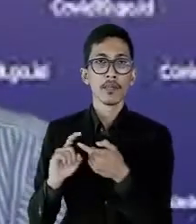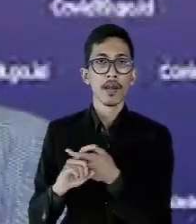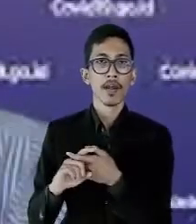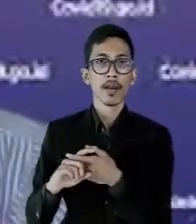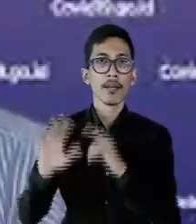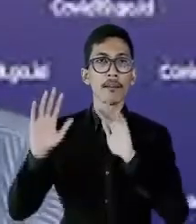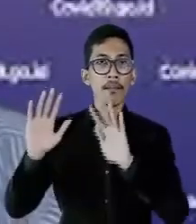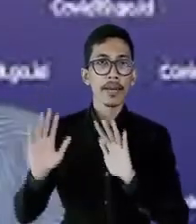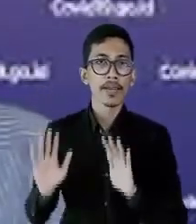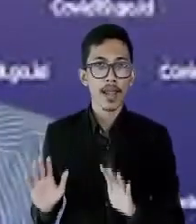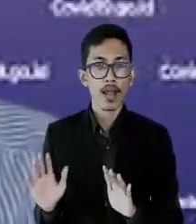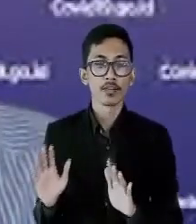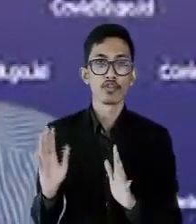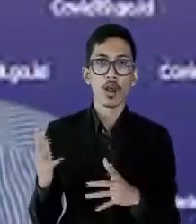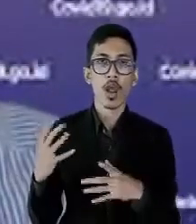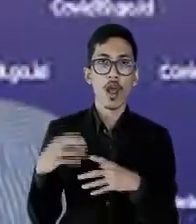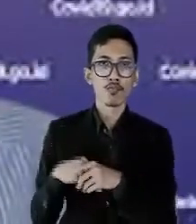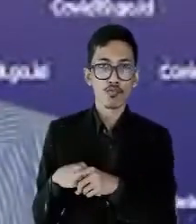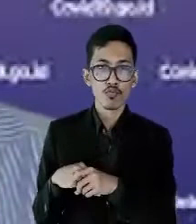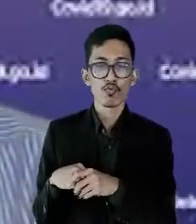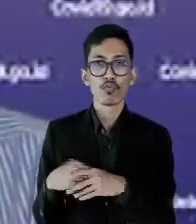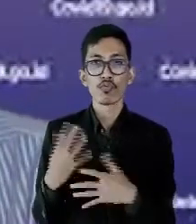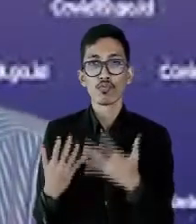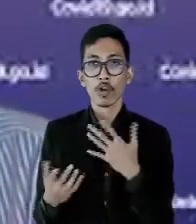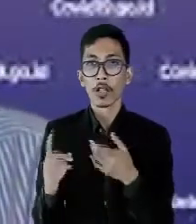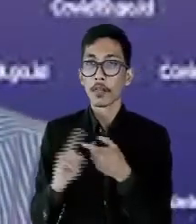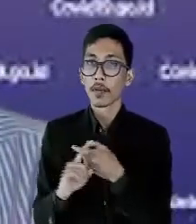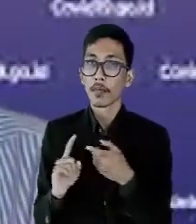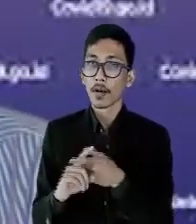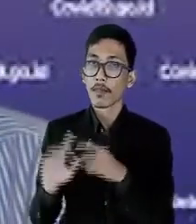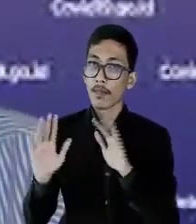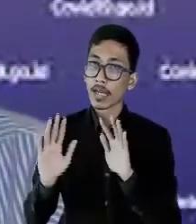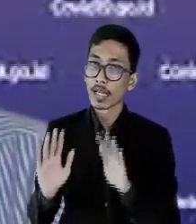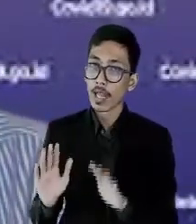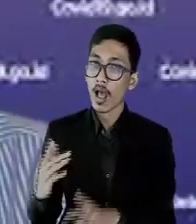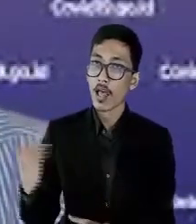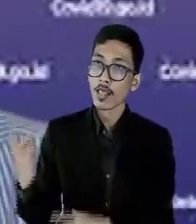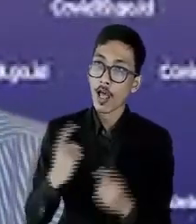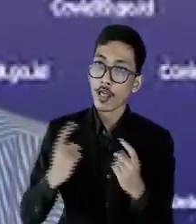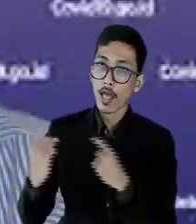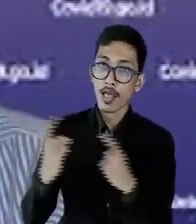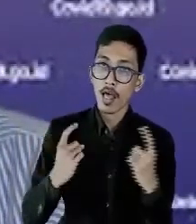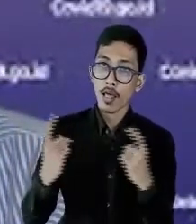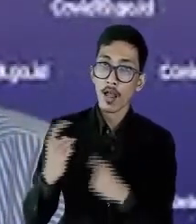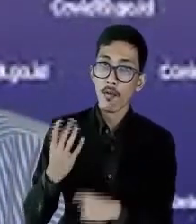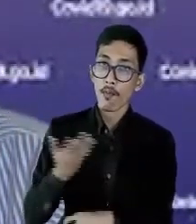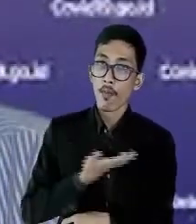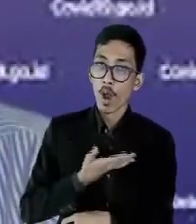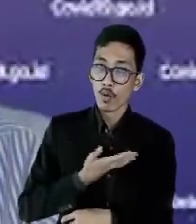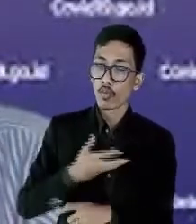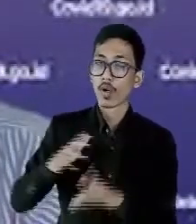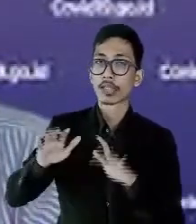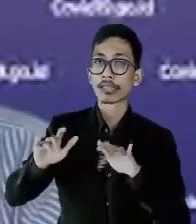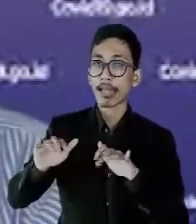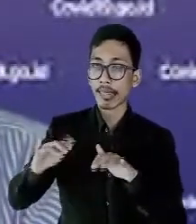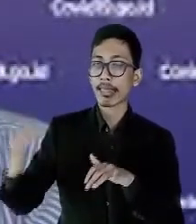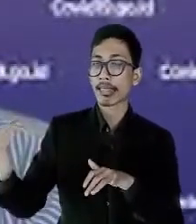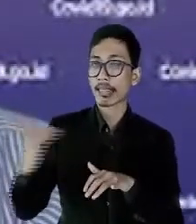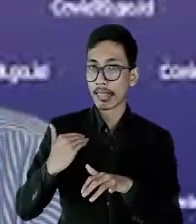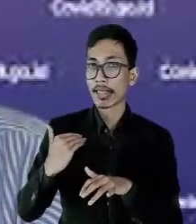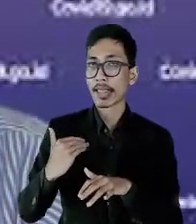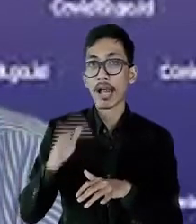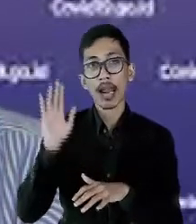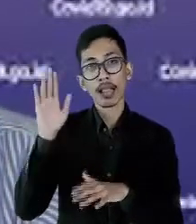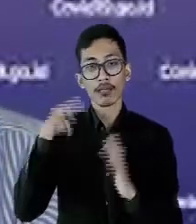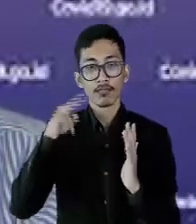sudah bergabung di sini. Bila mana ada pertanyaan dari teman-teman media, silahkan dituliskan di chat, begitu ya. Nanti